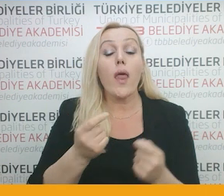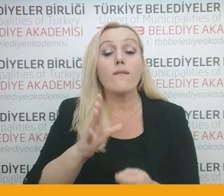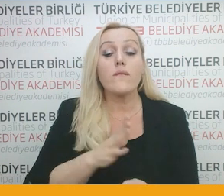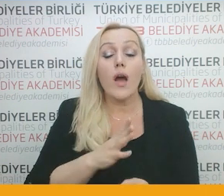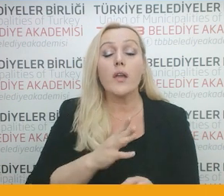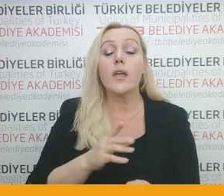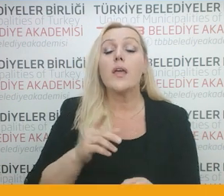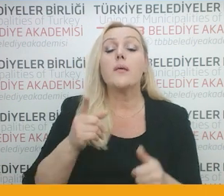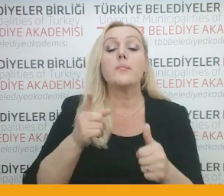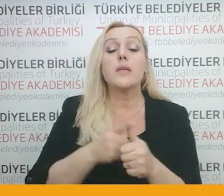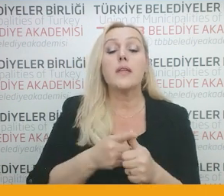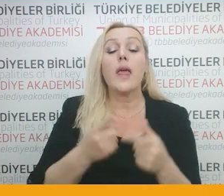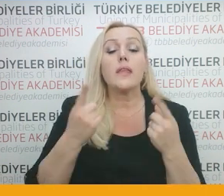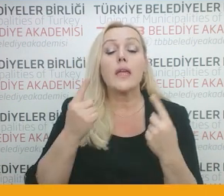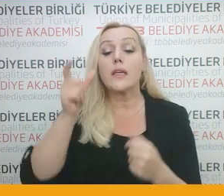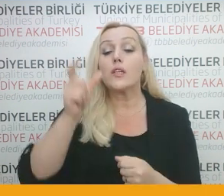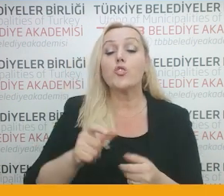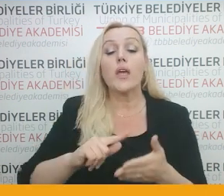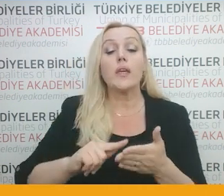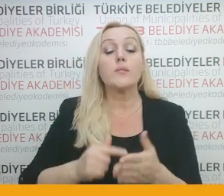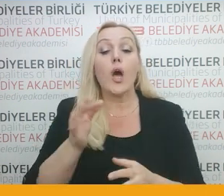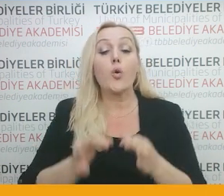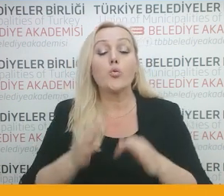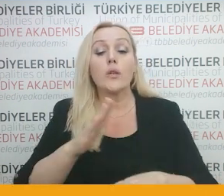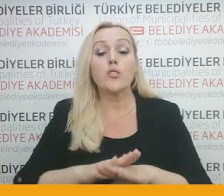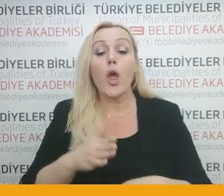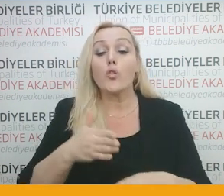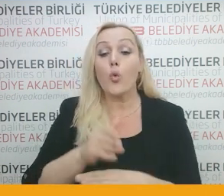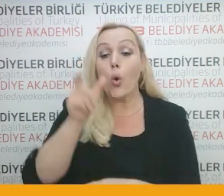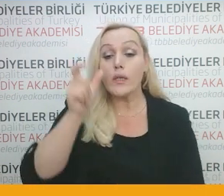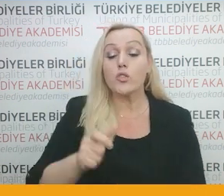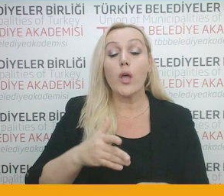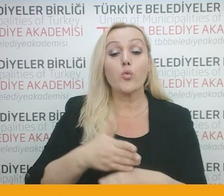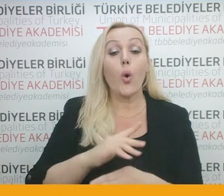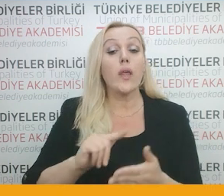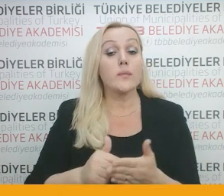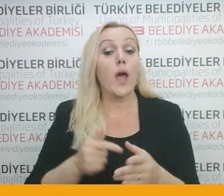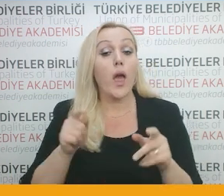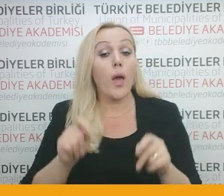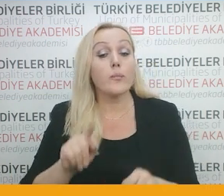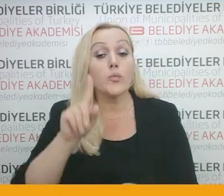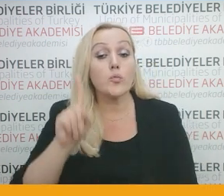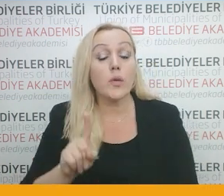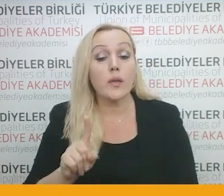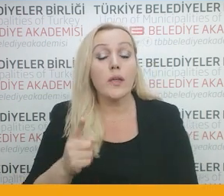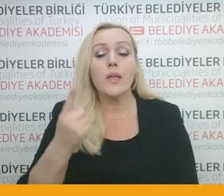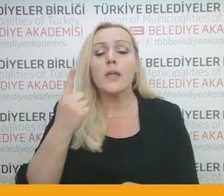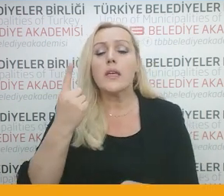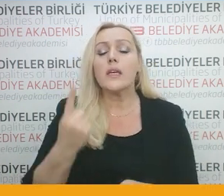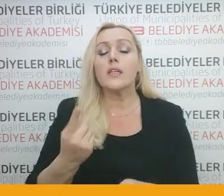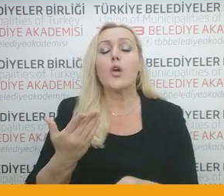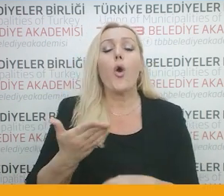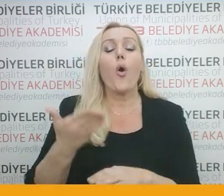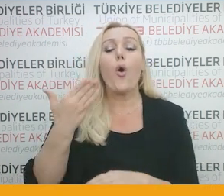Bir, yetkililerin imzasını kontrol etmek. Doğru kişi doğru yere imza atmış mı? En başta